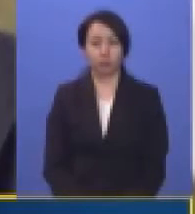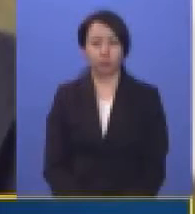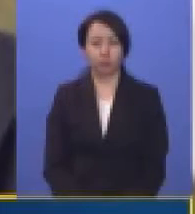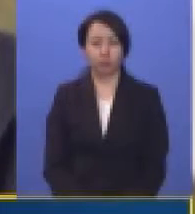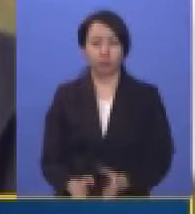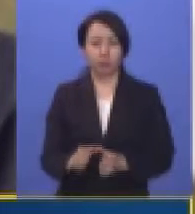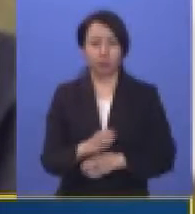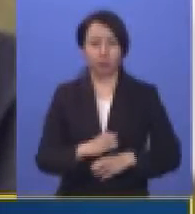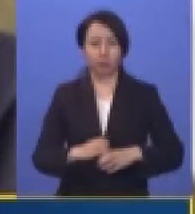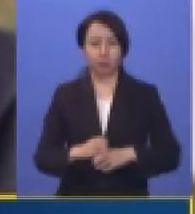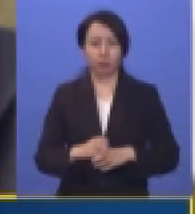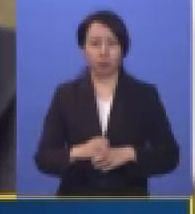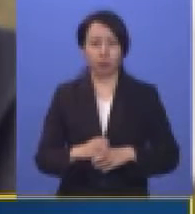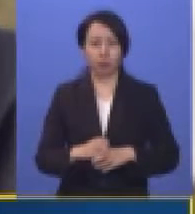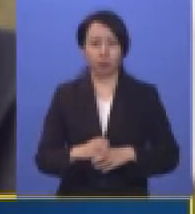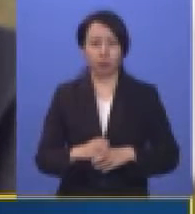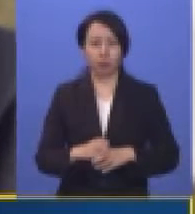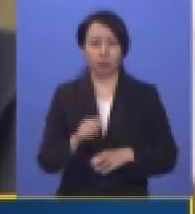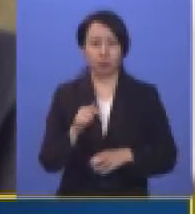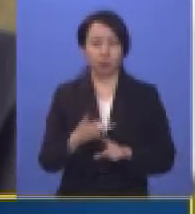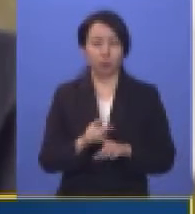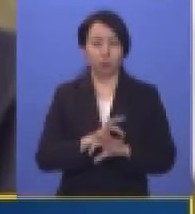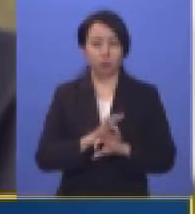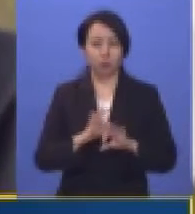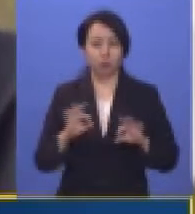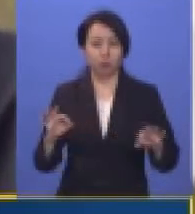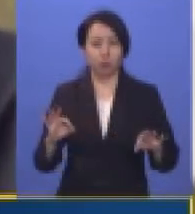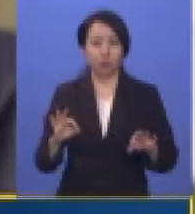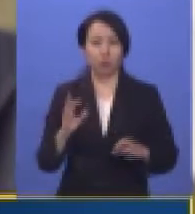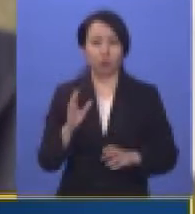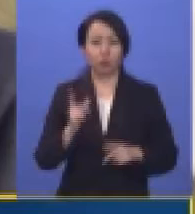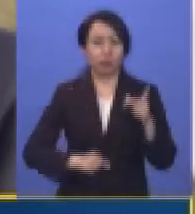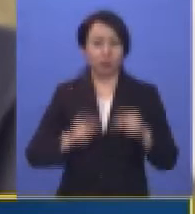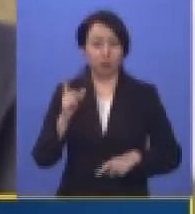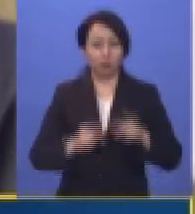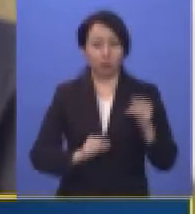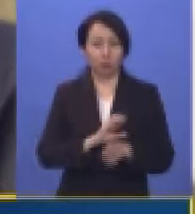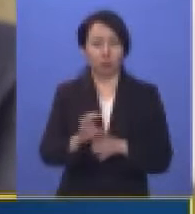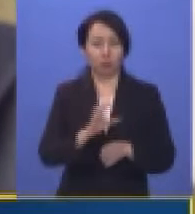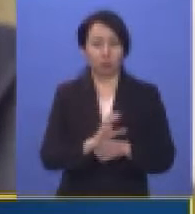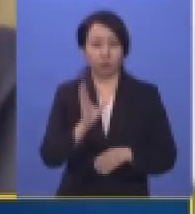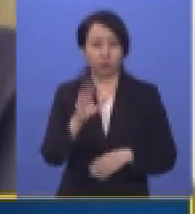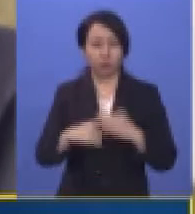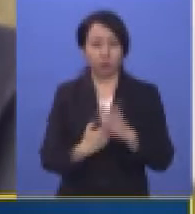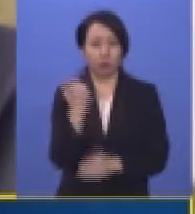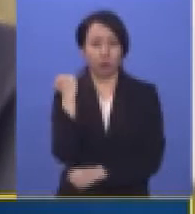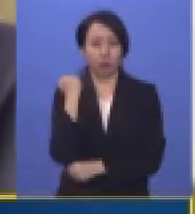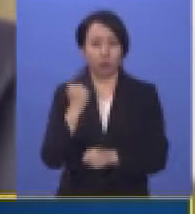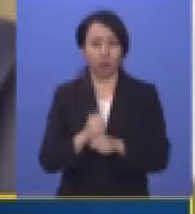Еуропадың ауаты болып отыр Гольштейн фриз. Ол өте тамаша сүт береді, сондықтан бұл тағы жаңа жұмыс